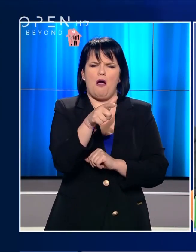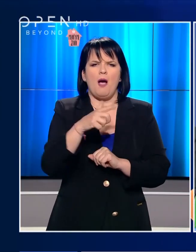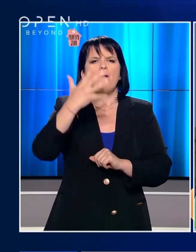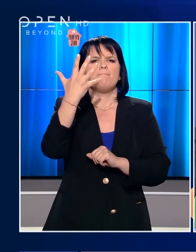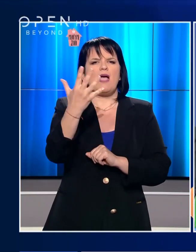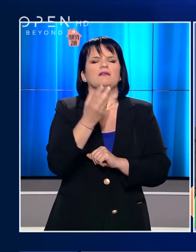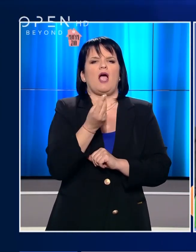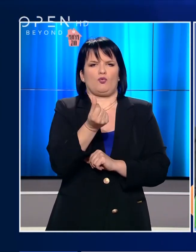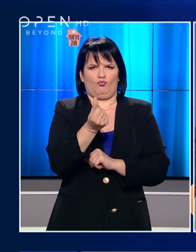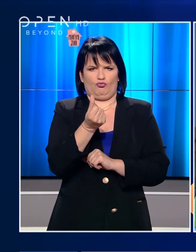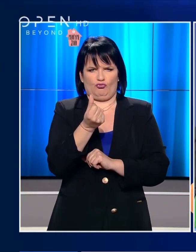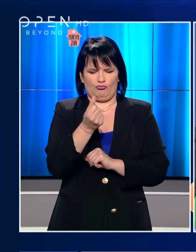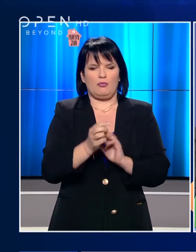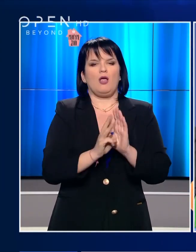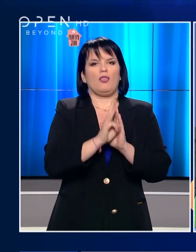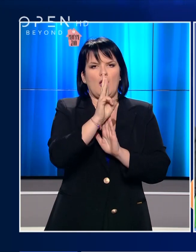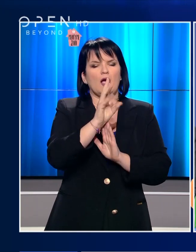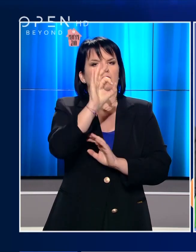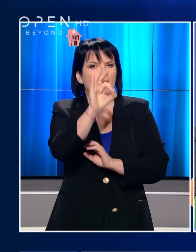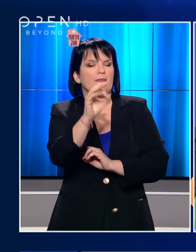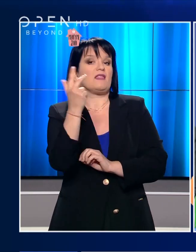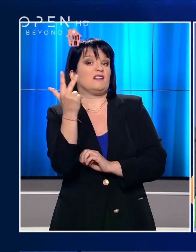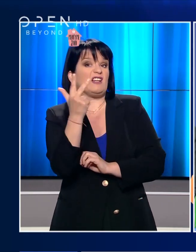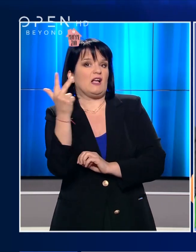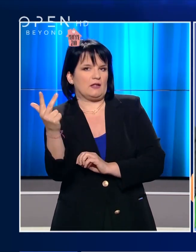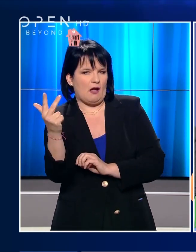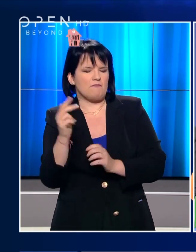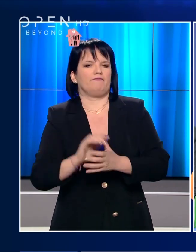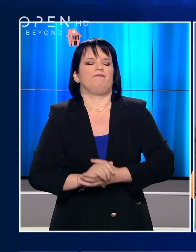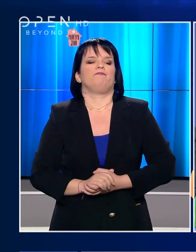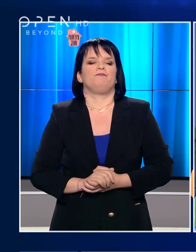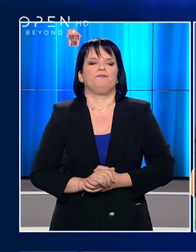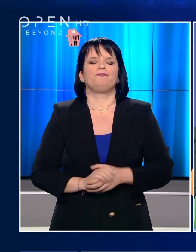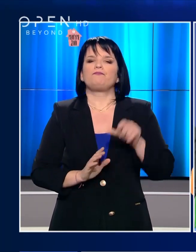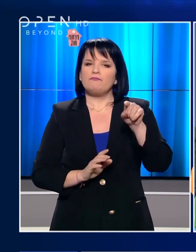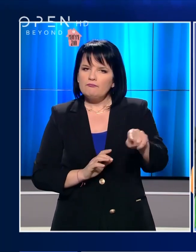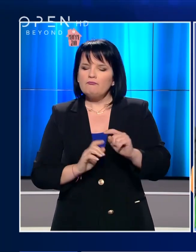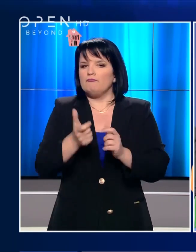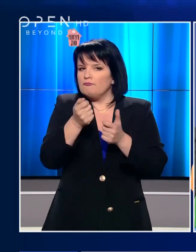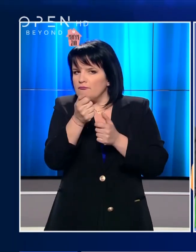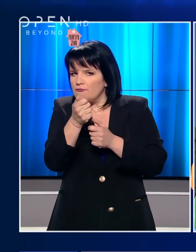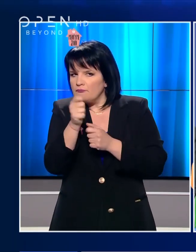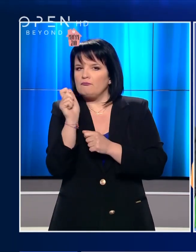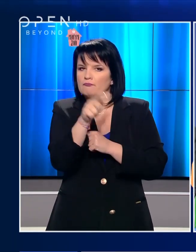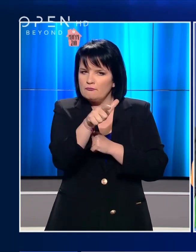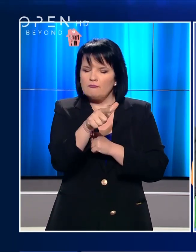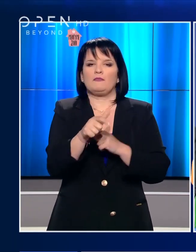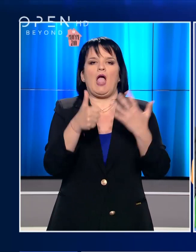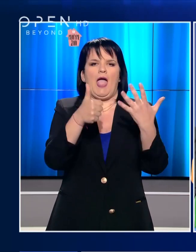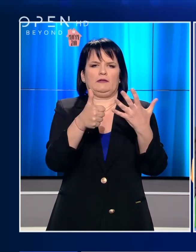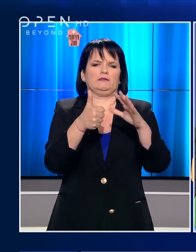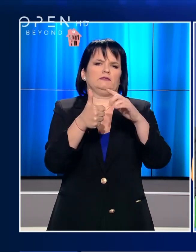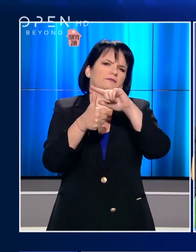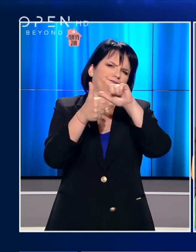πενταψήφιο αριθμό. Ο αριθμός αυτός είναι ο 13-033, όπου γράφει κανείς έναν από τους έξι αριθμούς,